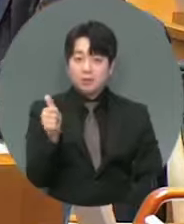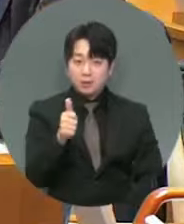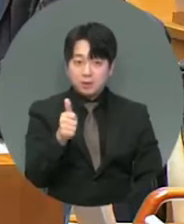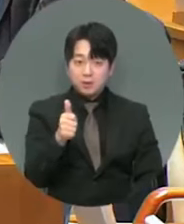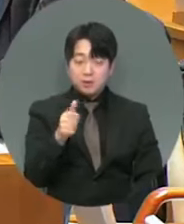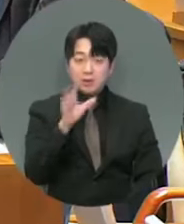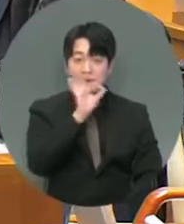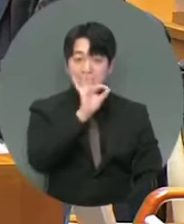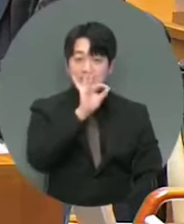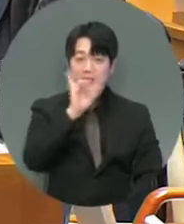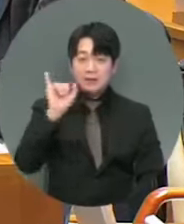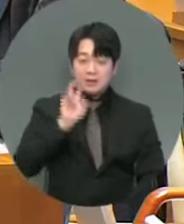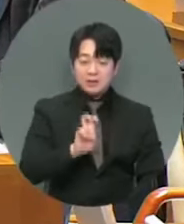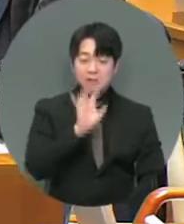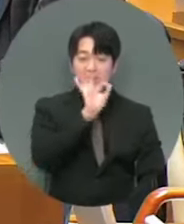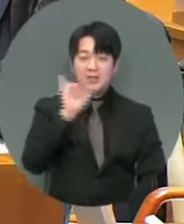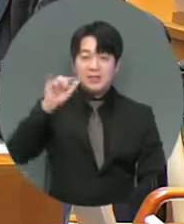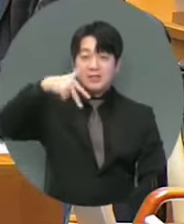이미자 의원,